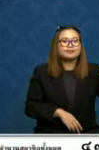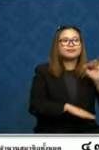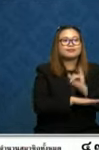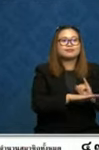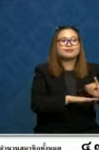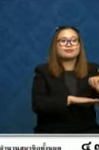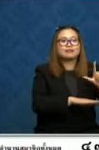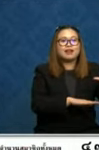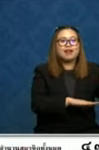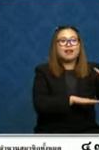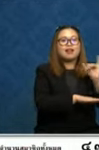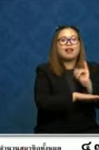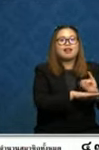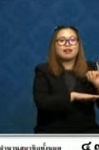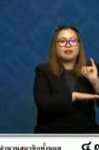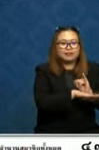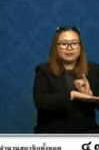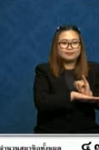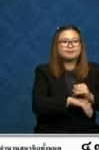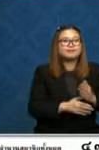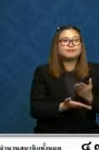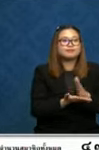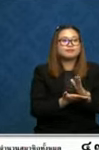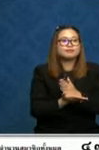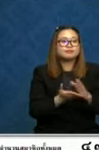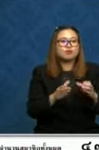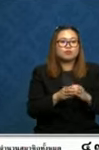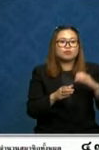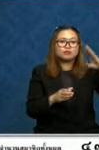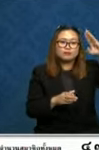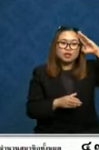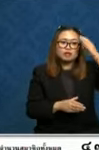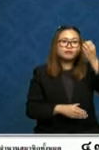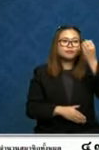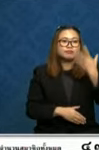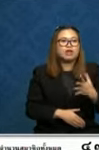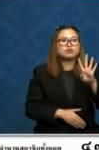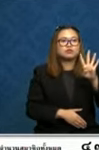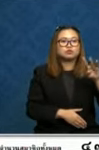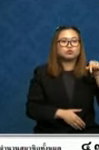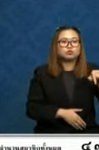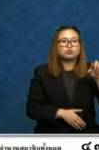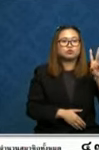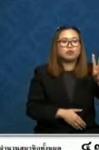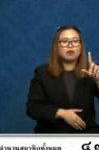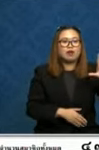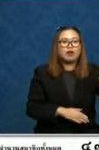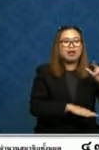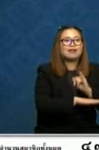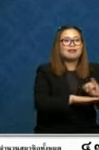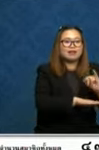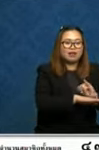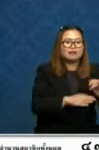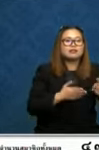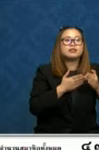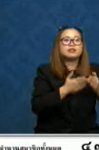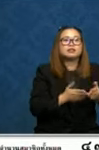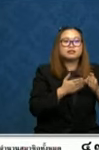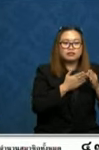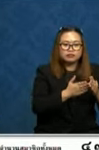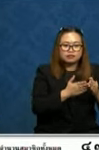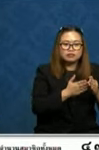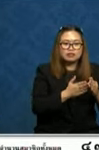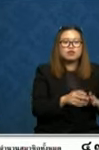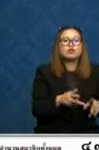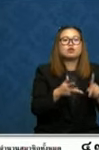จะมีกองทัพบกนะครับครอบครองเยอะที่สุดก็คือ 4.6 ล้านไร่รองลงมาก็คือกองทัพเรือและก็กองทัพอาก